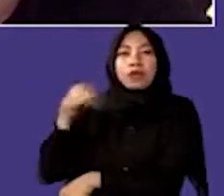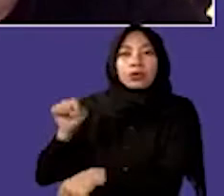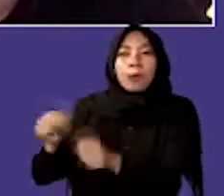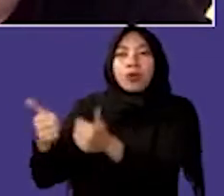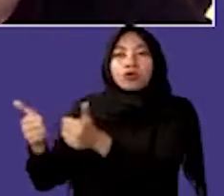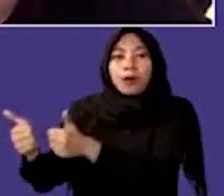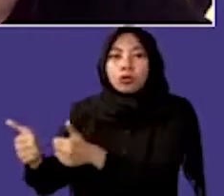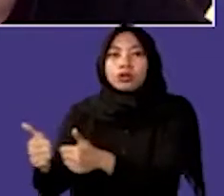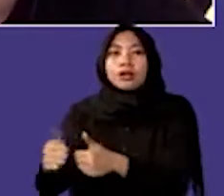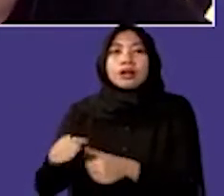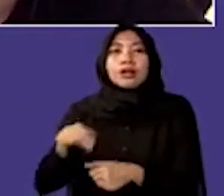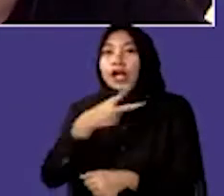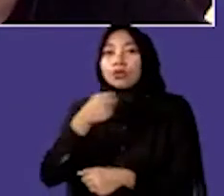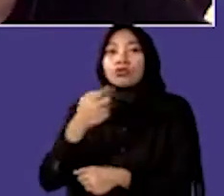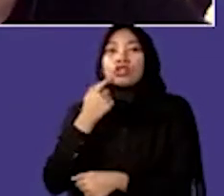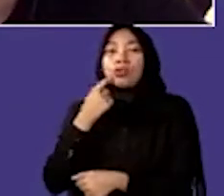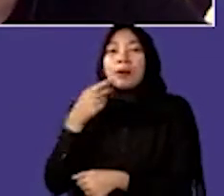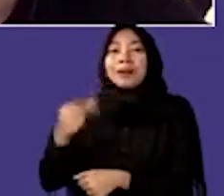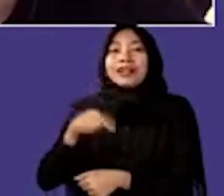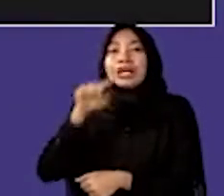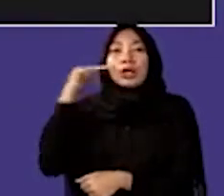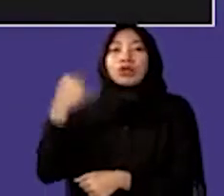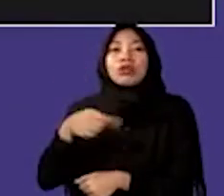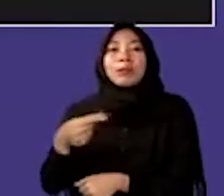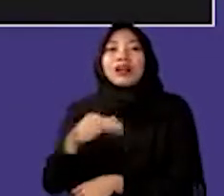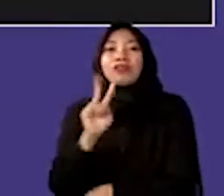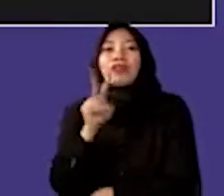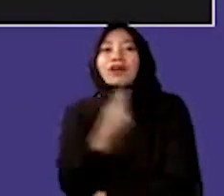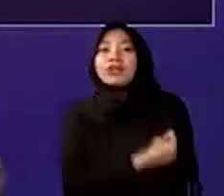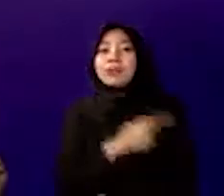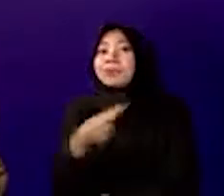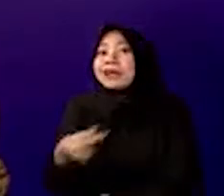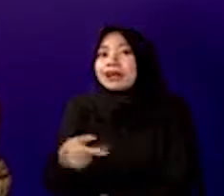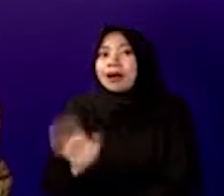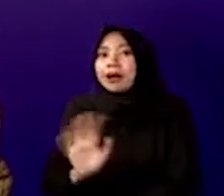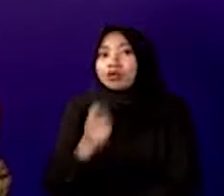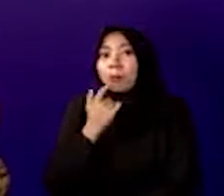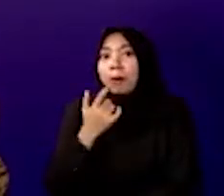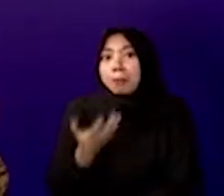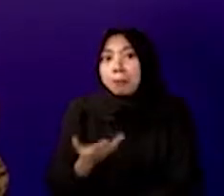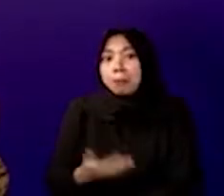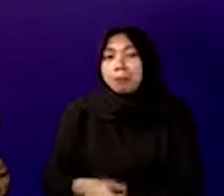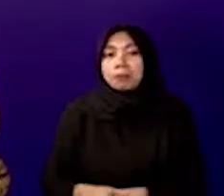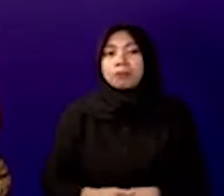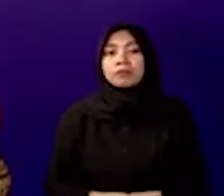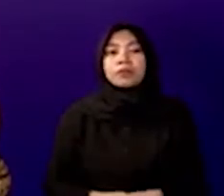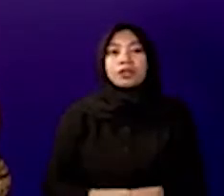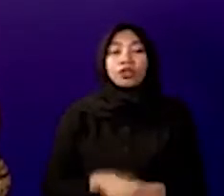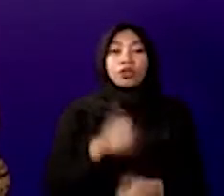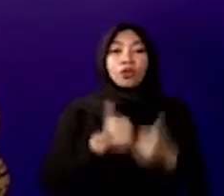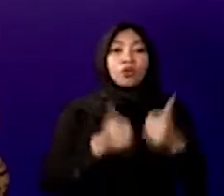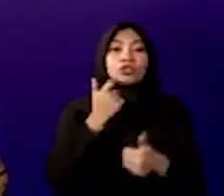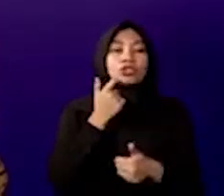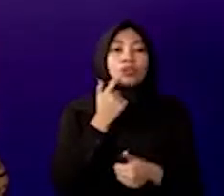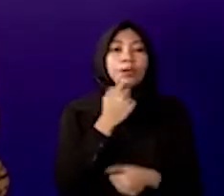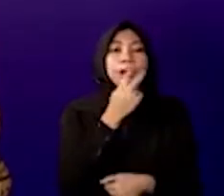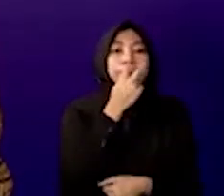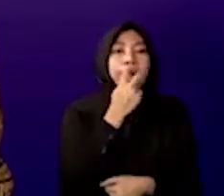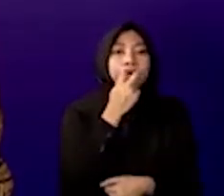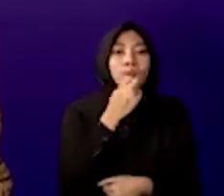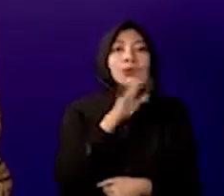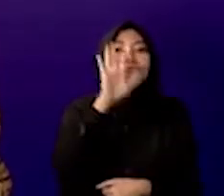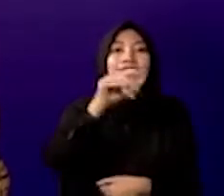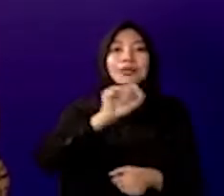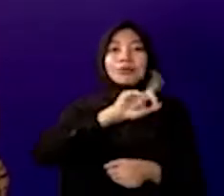barat Baik terima kasih Jess Pak silakan Jadi pertama hasil eh Bandung ini nanti akan Eh ada di